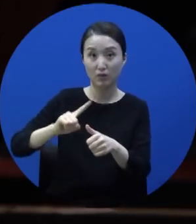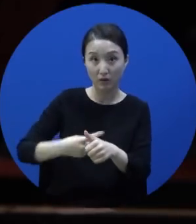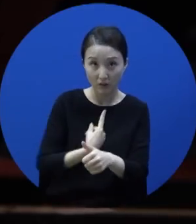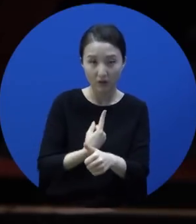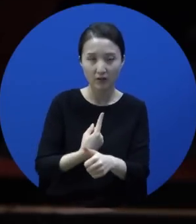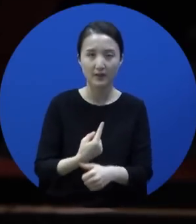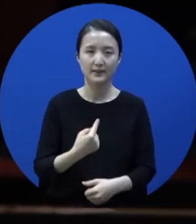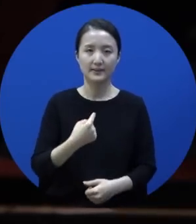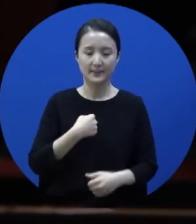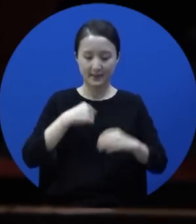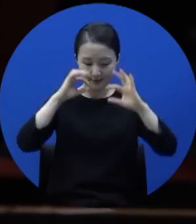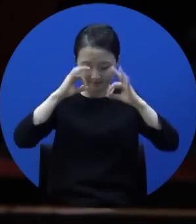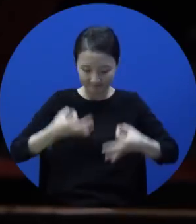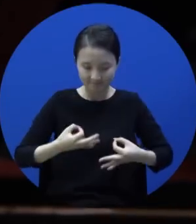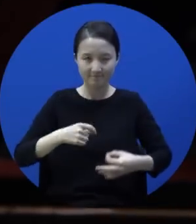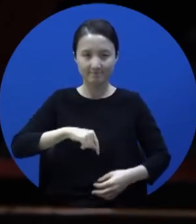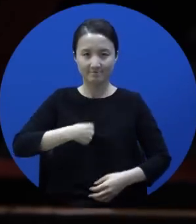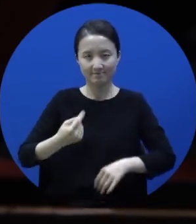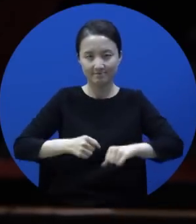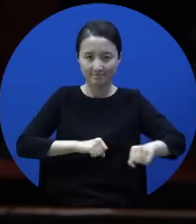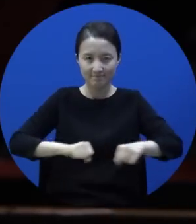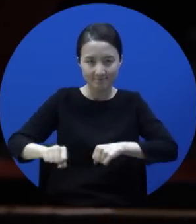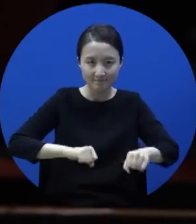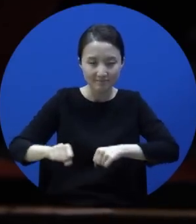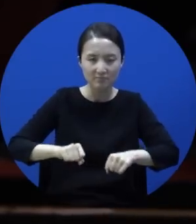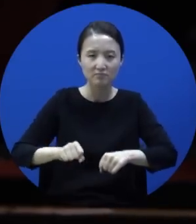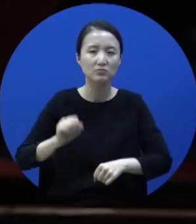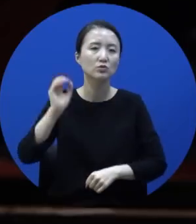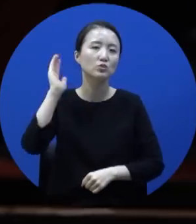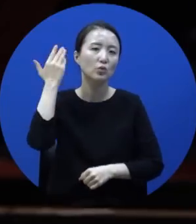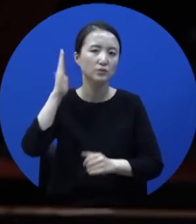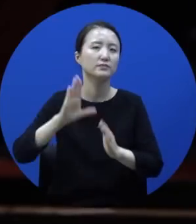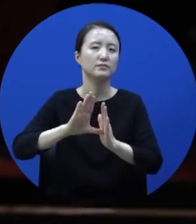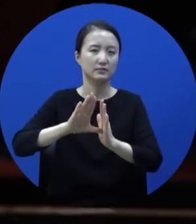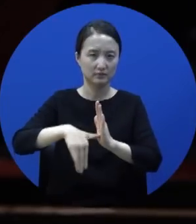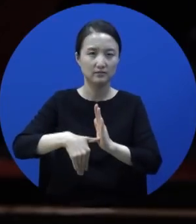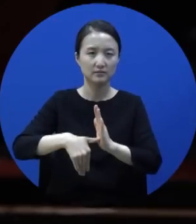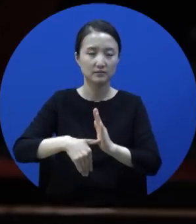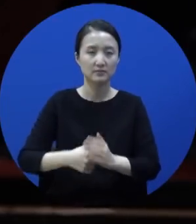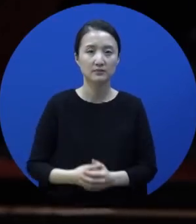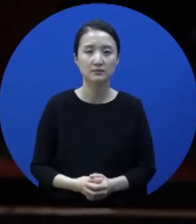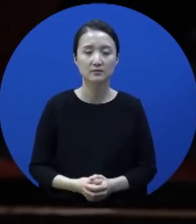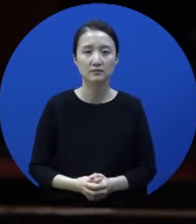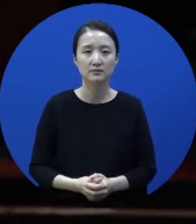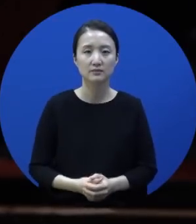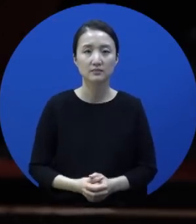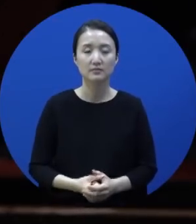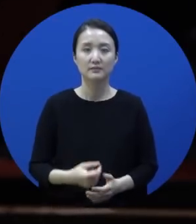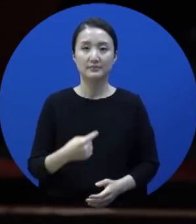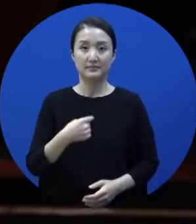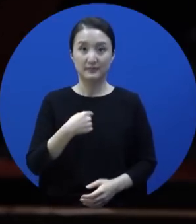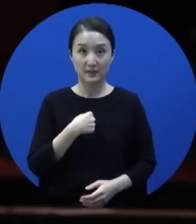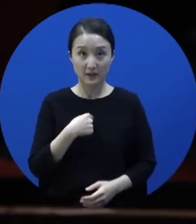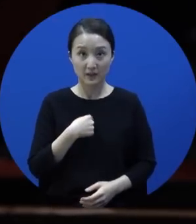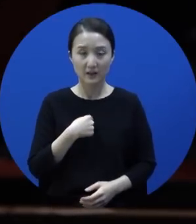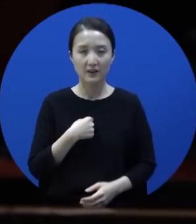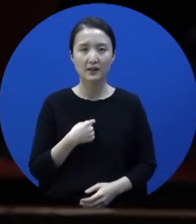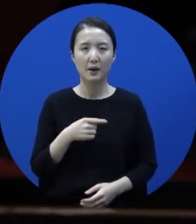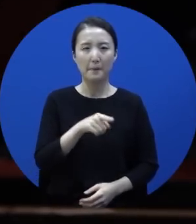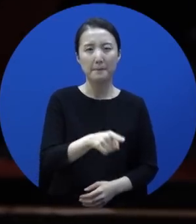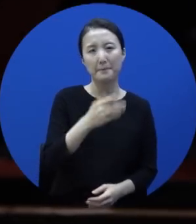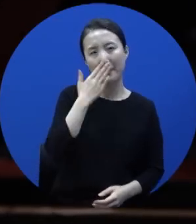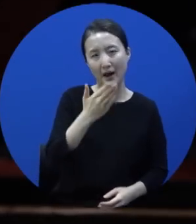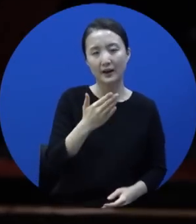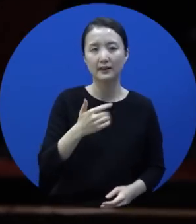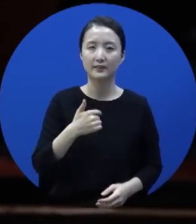됐습니다. 그래서 다양한 SNS를 통해서 난 이런 걸 하고 싶은 사람이에요. 이런 걸 할 수 있는 사람이에요. 라고 얘기를